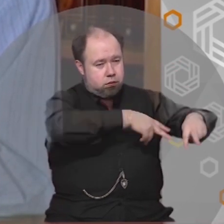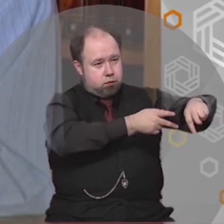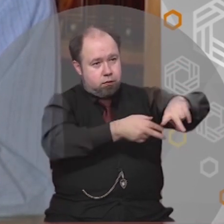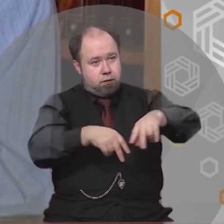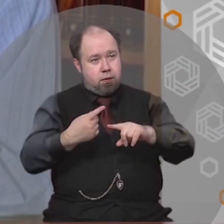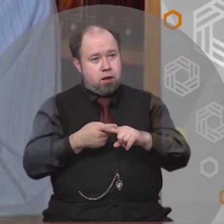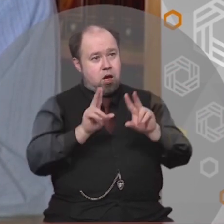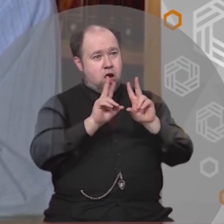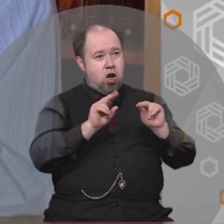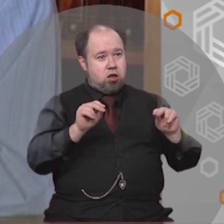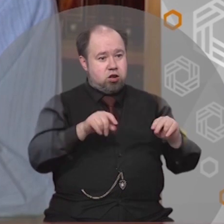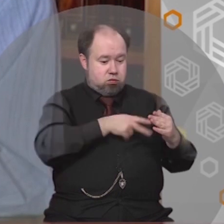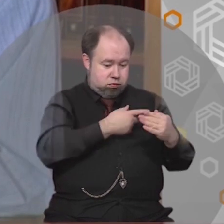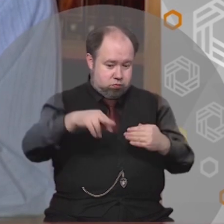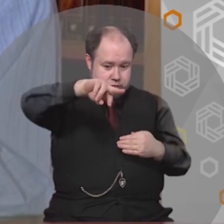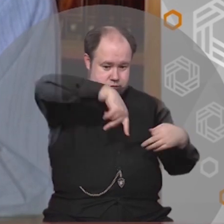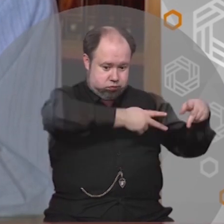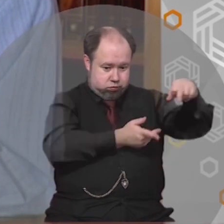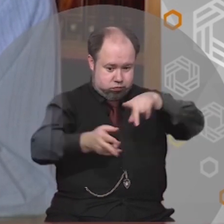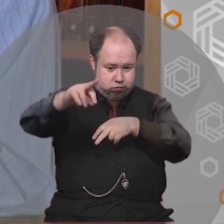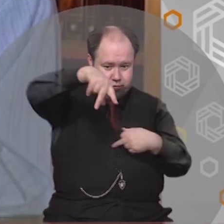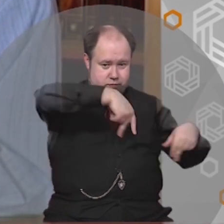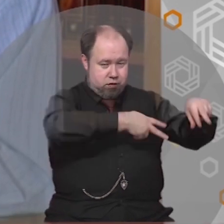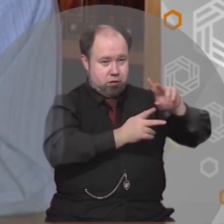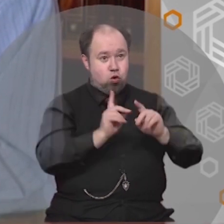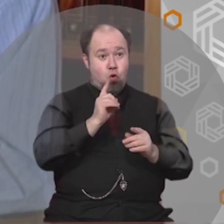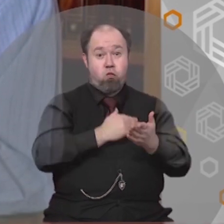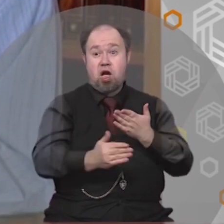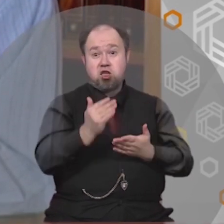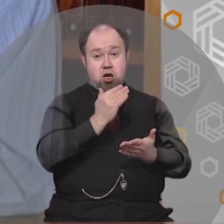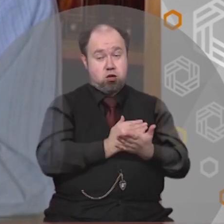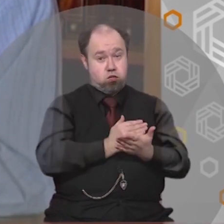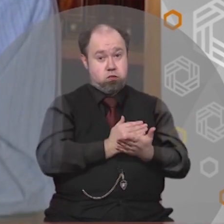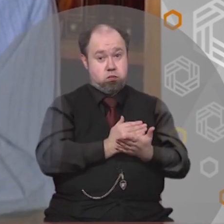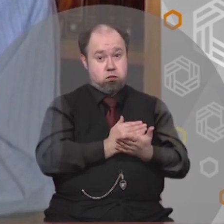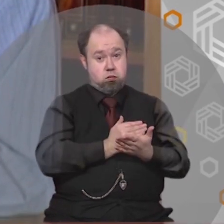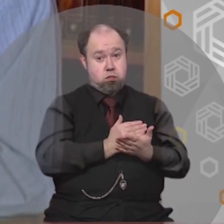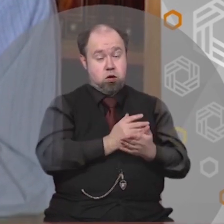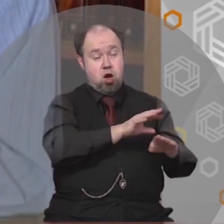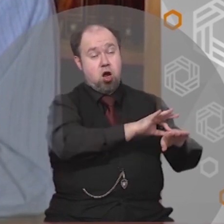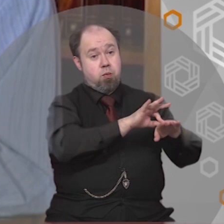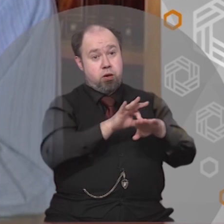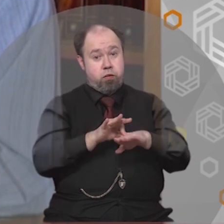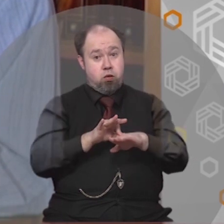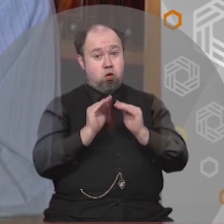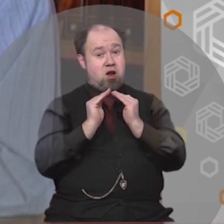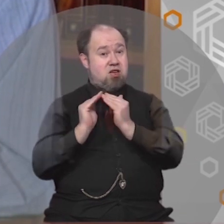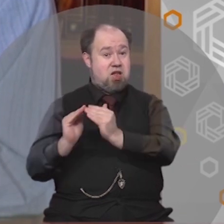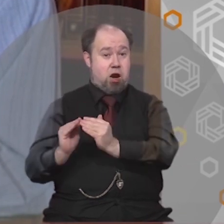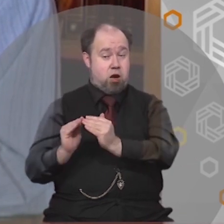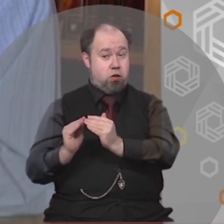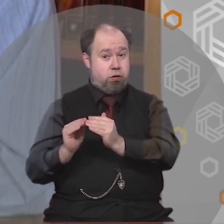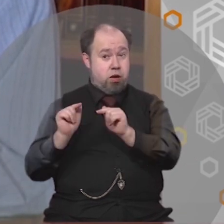Это счастье так напетляло, что ого-го. Но в конце концов привел их пес к